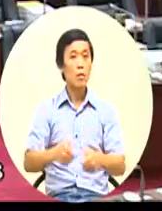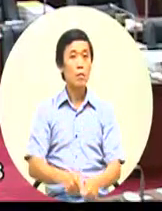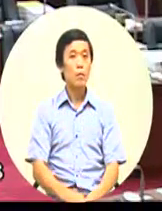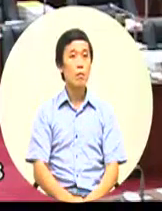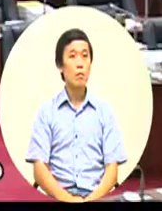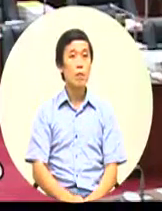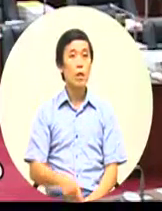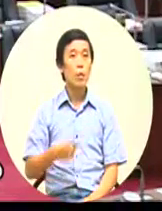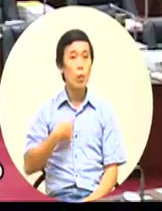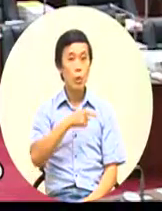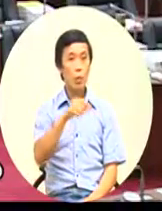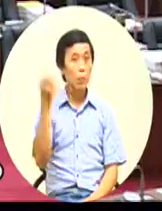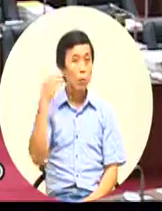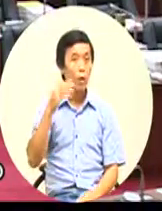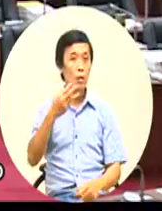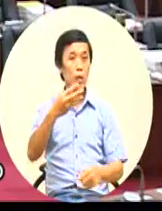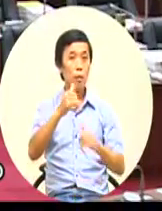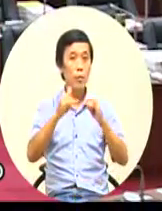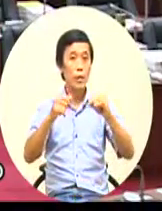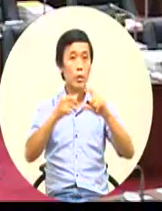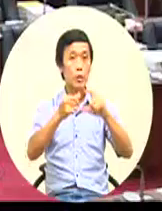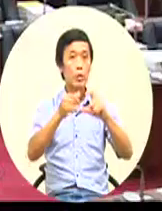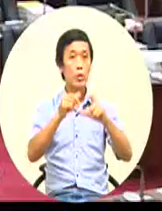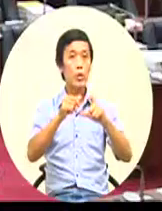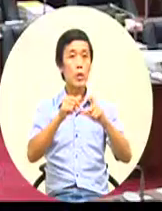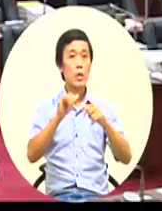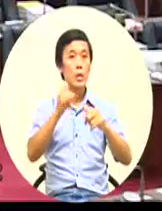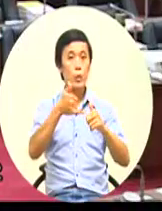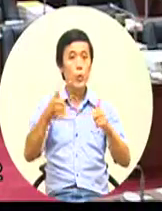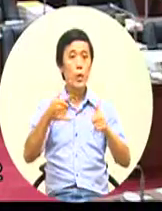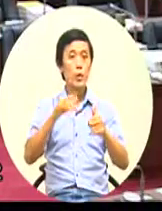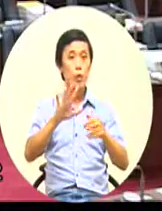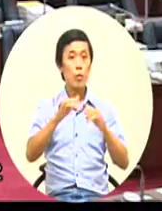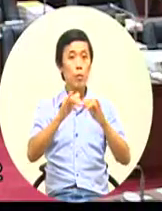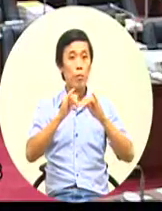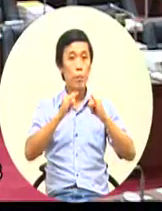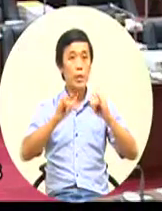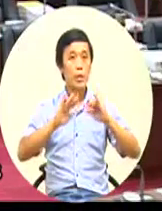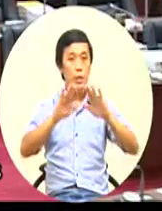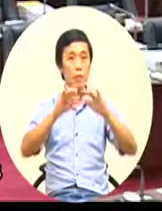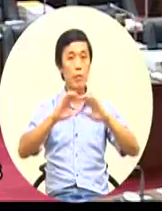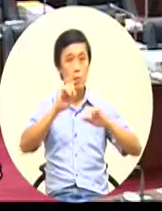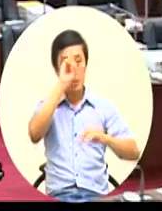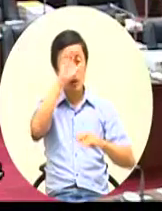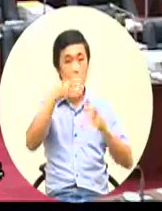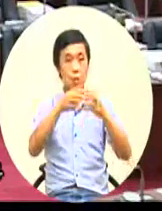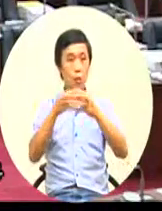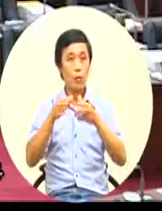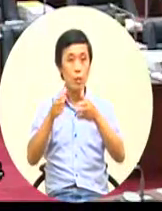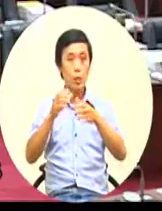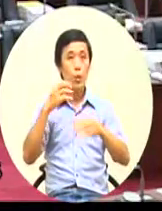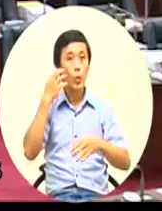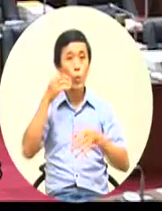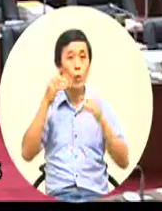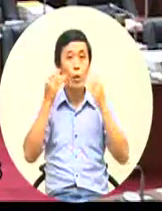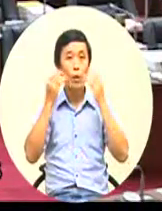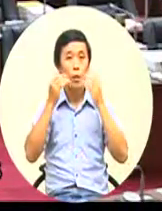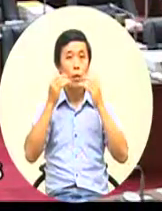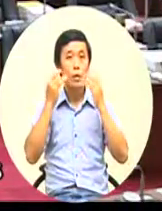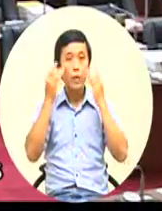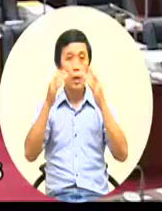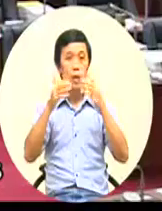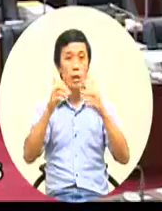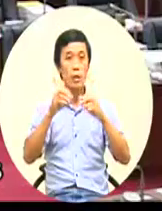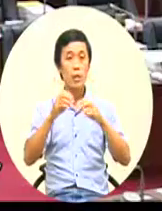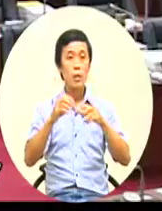好，我们听见三民区的议员、民进党团在这里，把果菜市场的真实的民意在议事厅